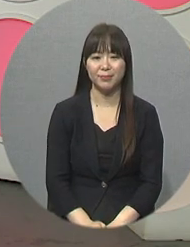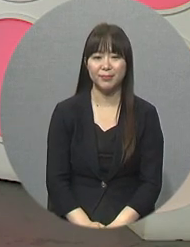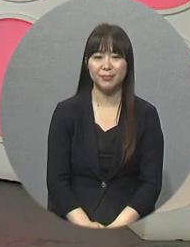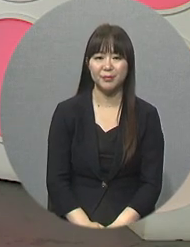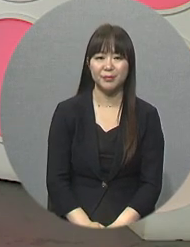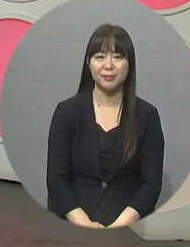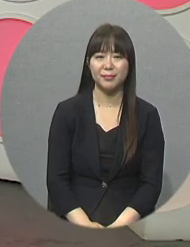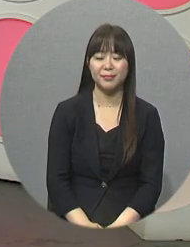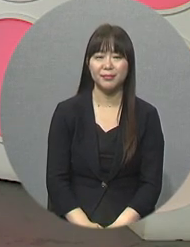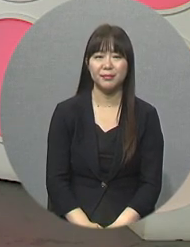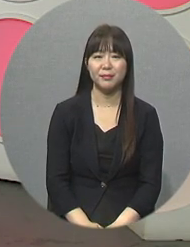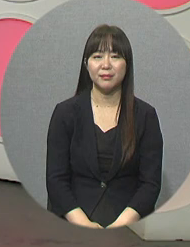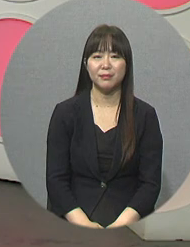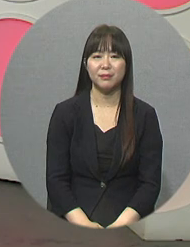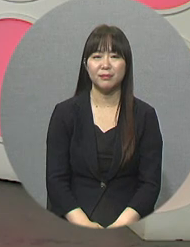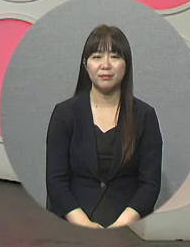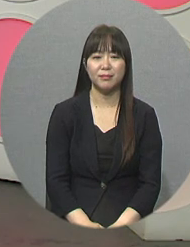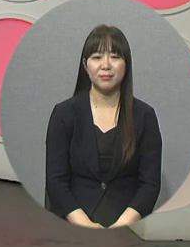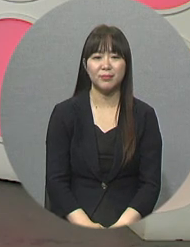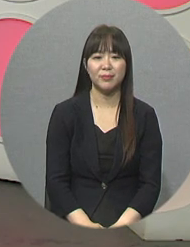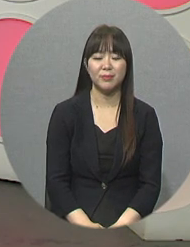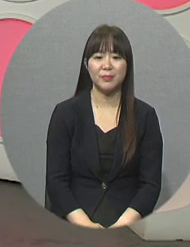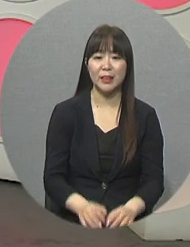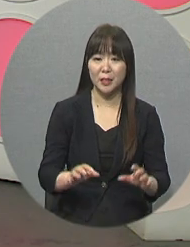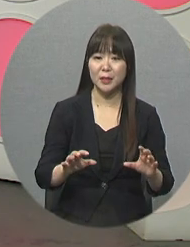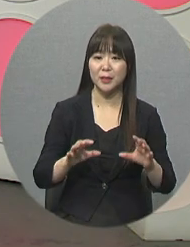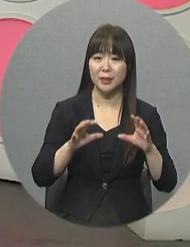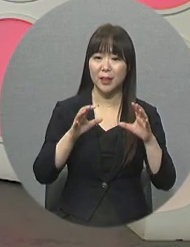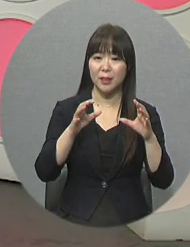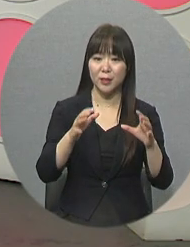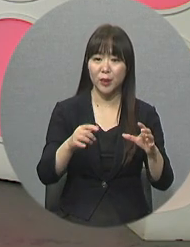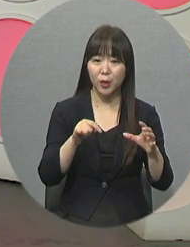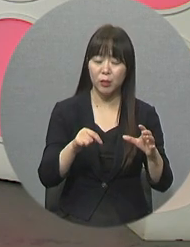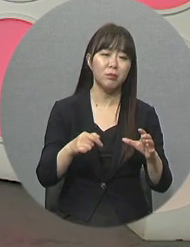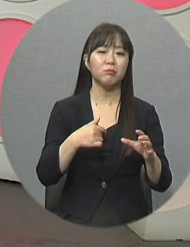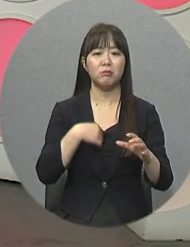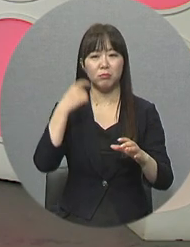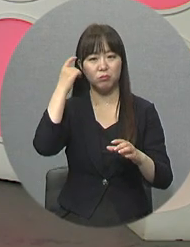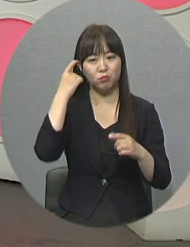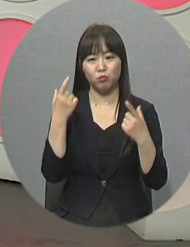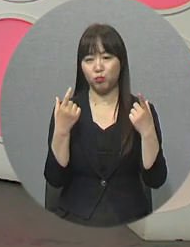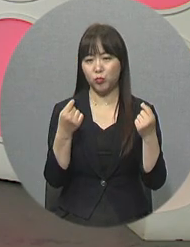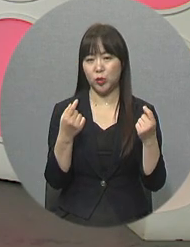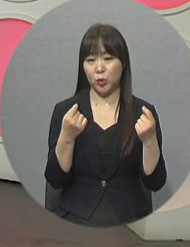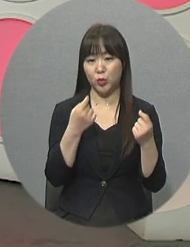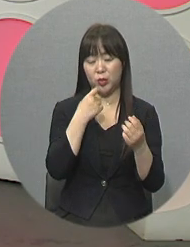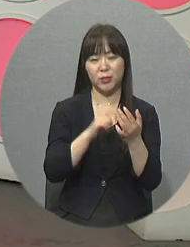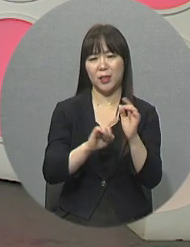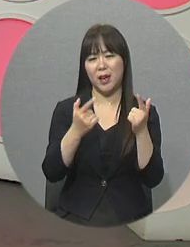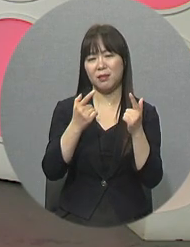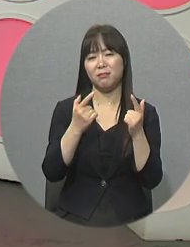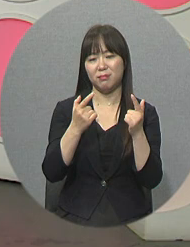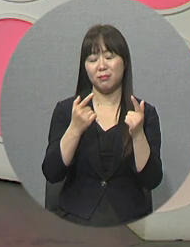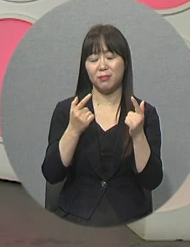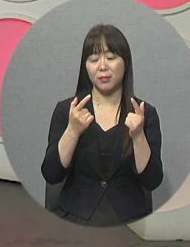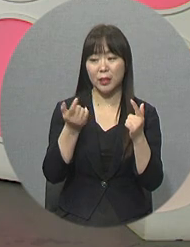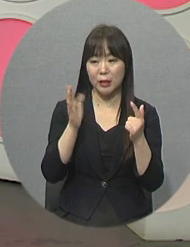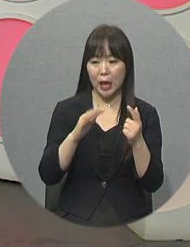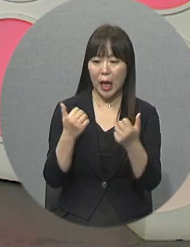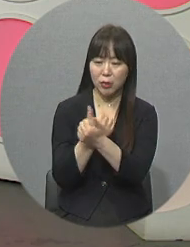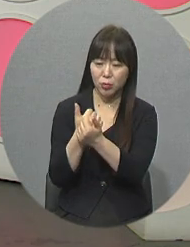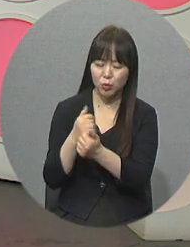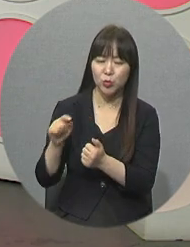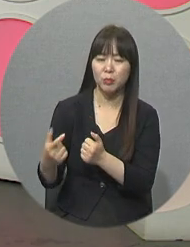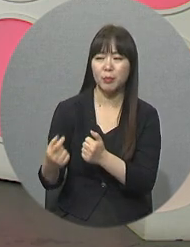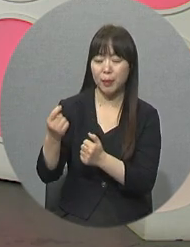아이고. 맞아요. 이 세상이 사실은 자기가 생각하는 것처럼 녹록지 않을 때가 많은데 우리 아저씨도 빨리